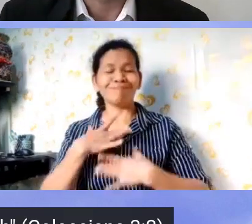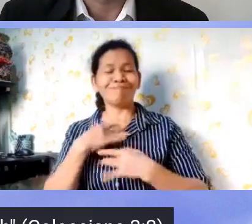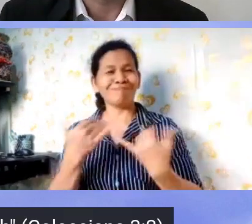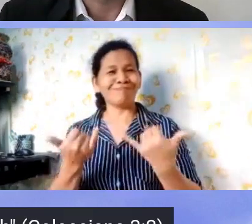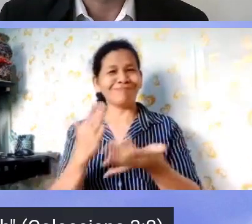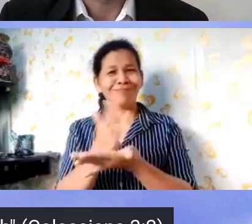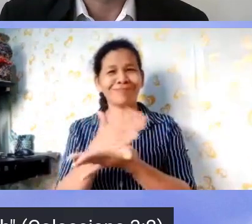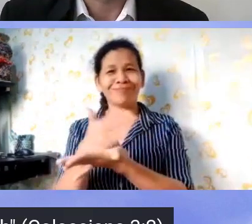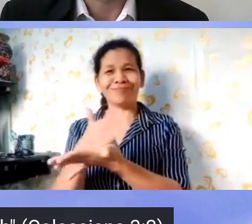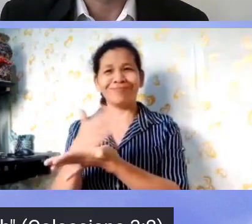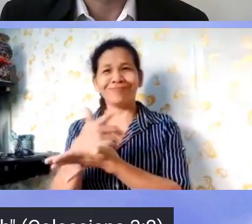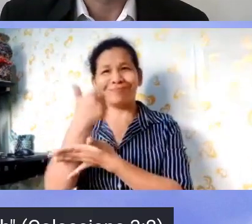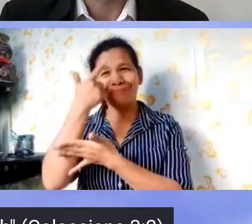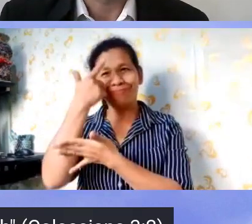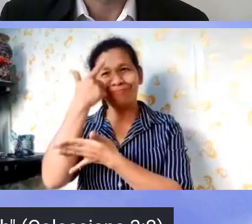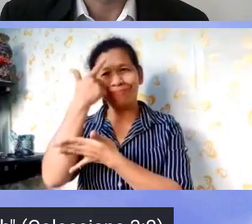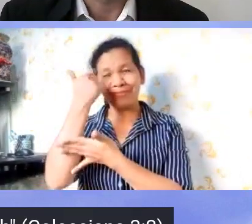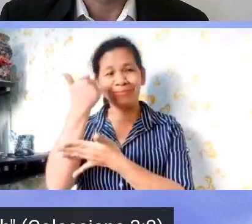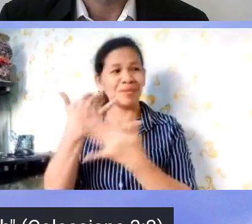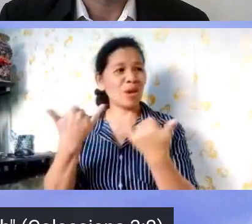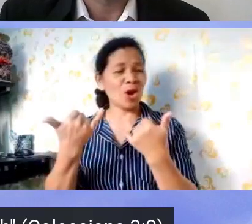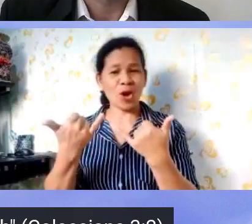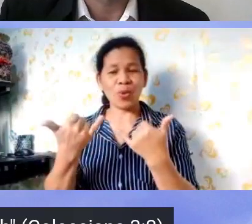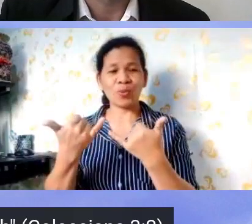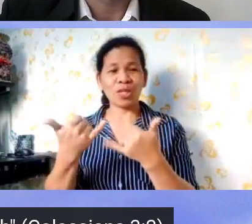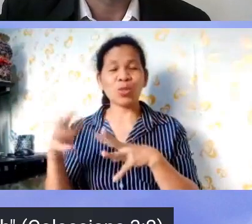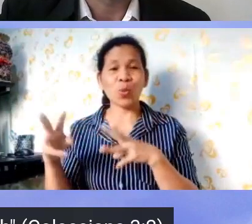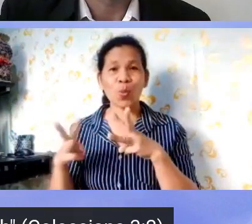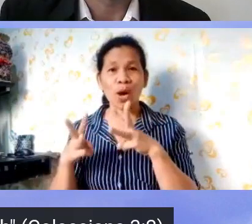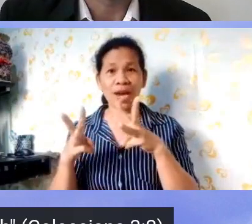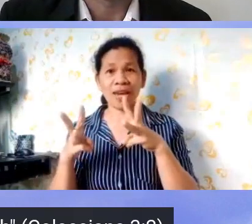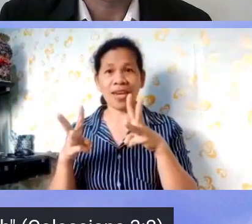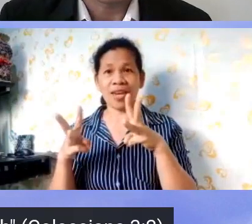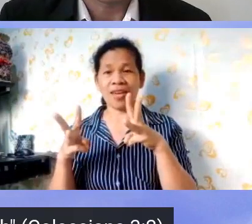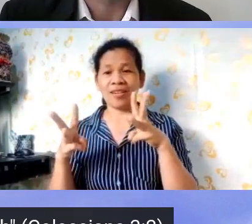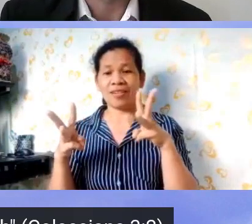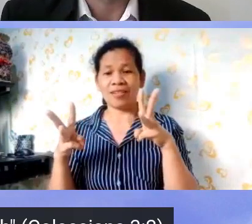yan po ang isang paraan na talagang tayo'y